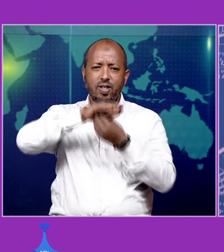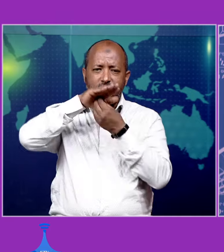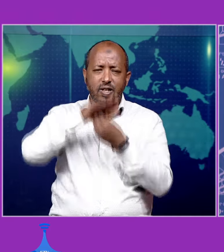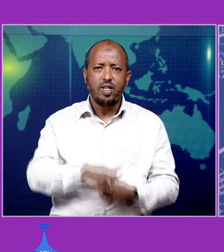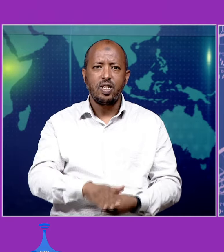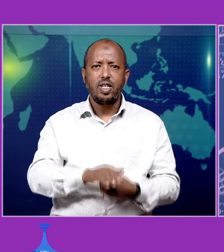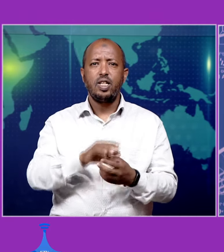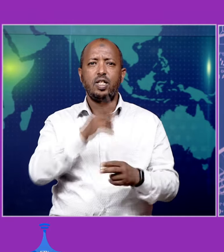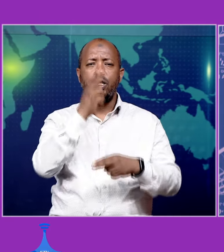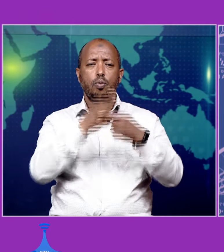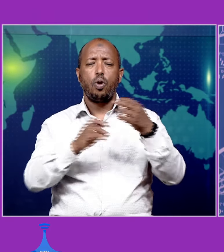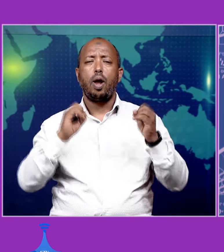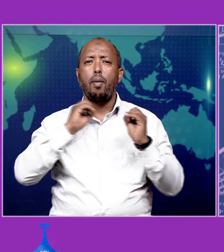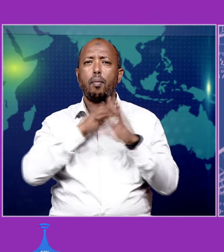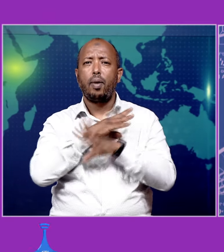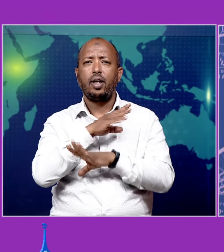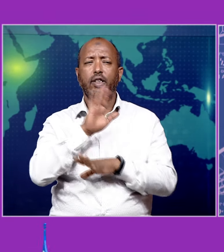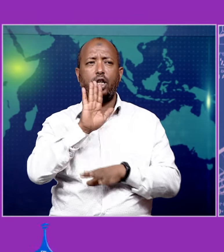ለማጠልሸት